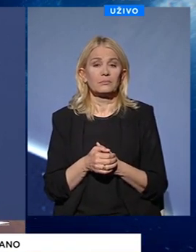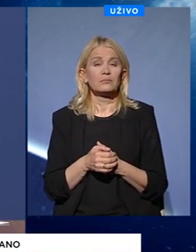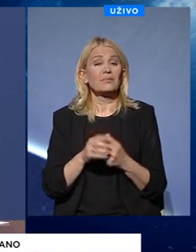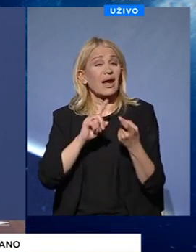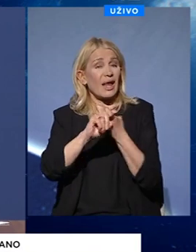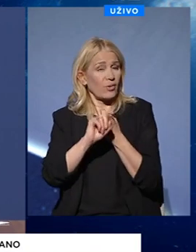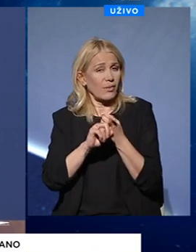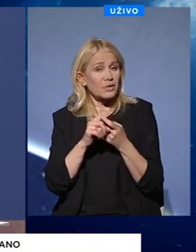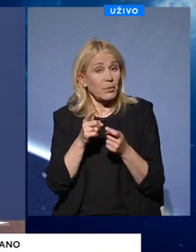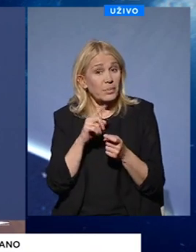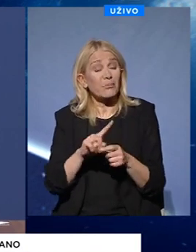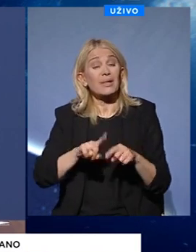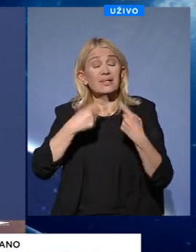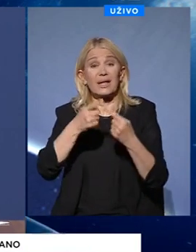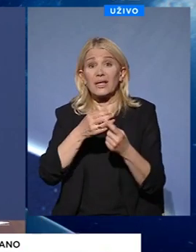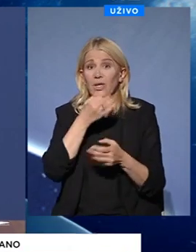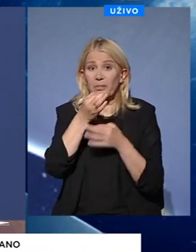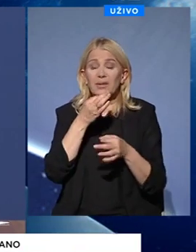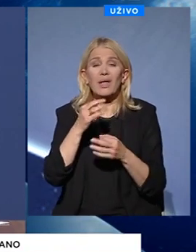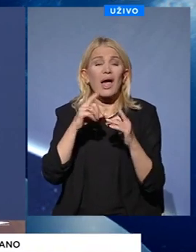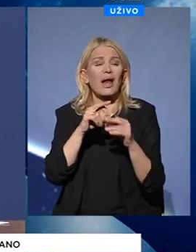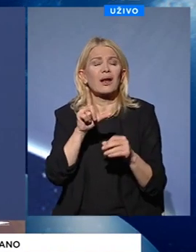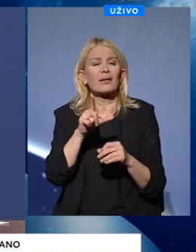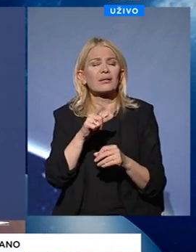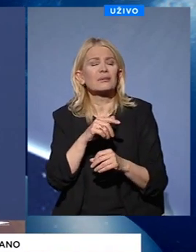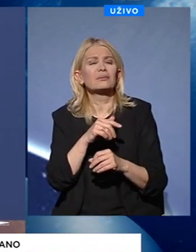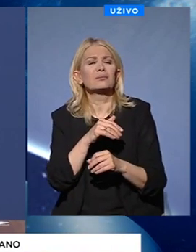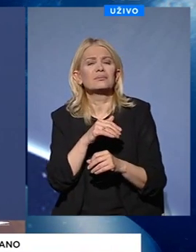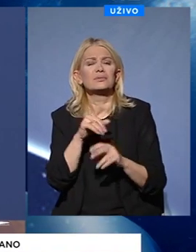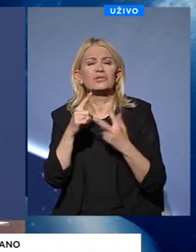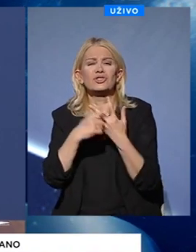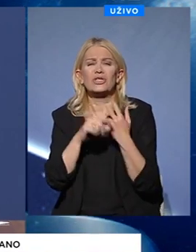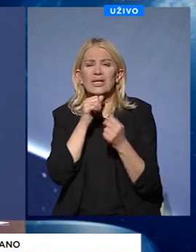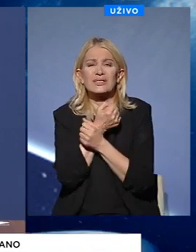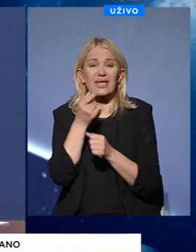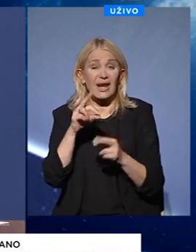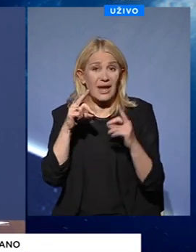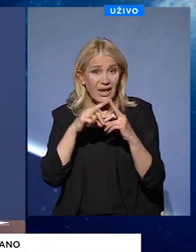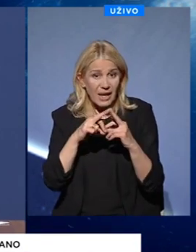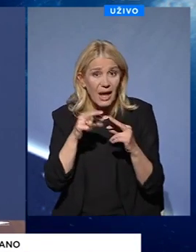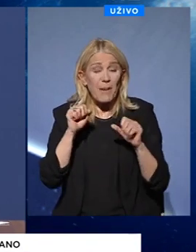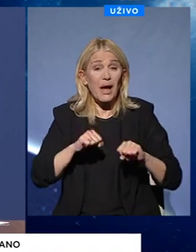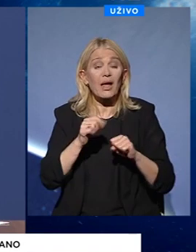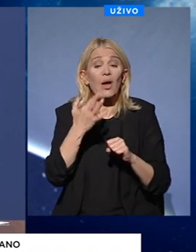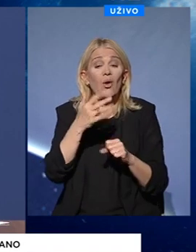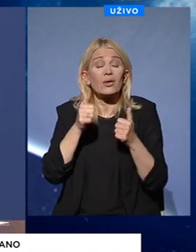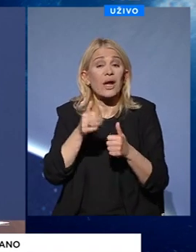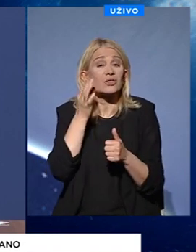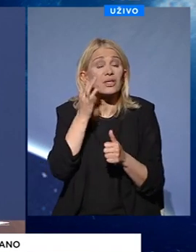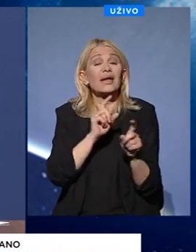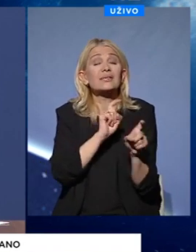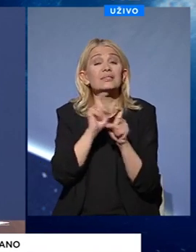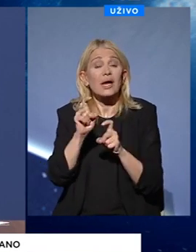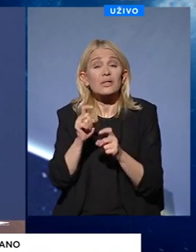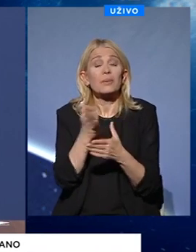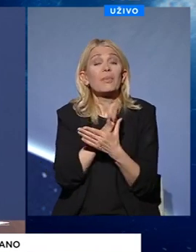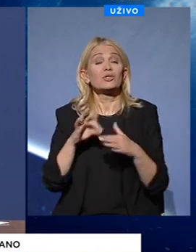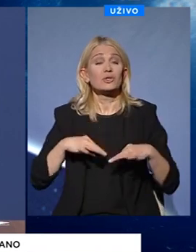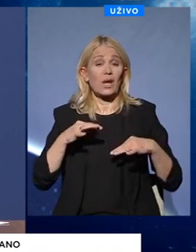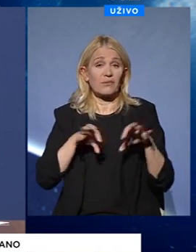Nadovezujemo se do nekle sledećim pitanjem Al Jazeera Balkans. Ako možete da ponovite ove podatke, koliko je na današnji dan zaraženih među